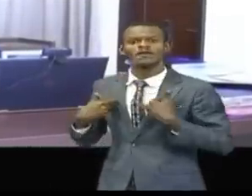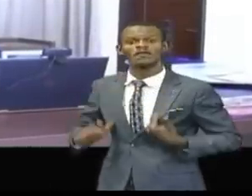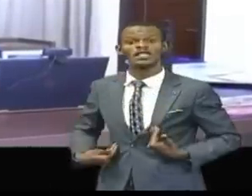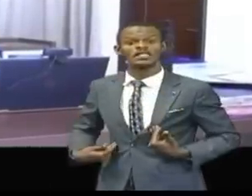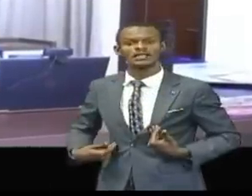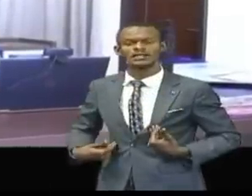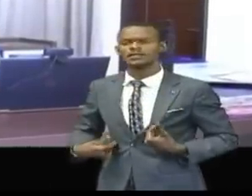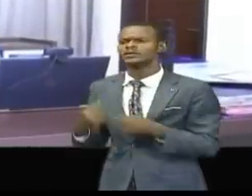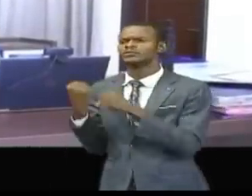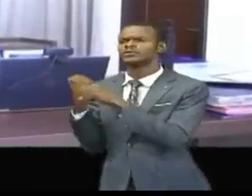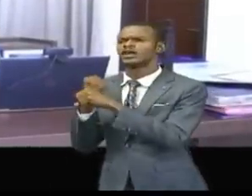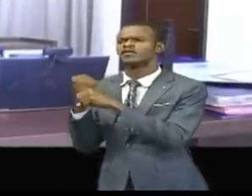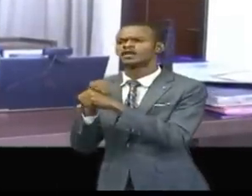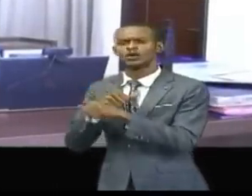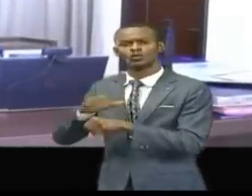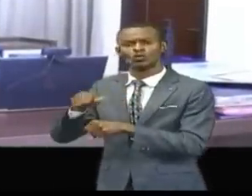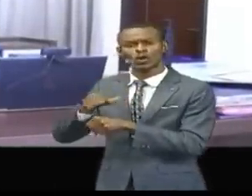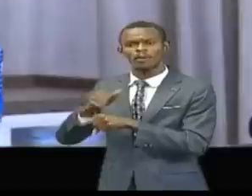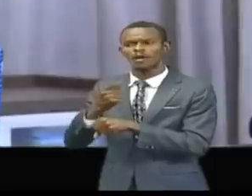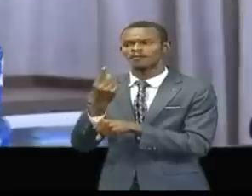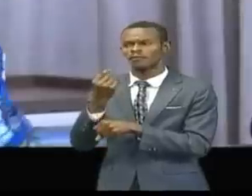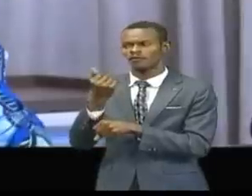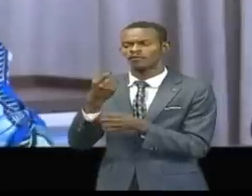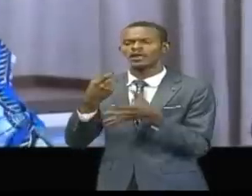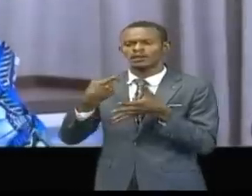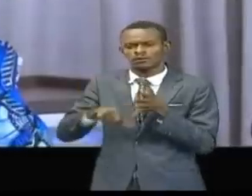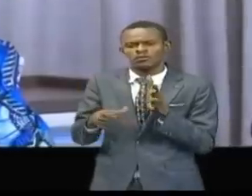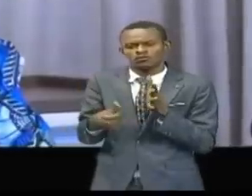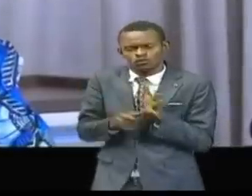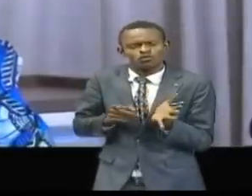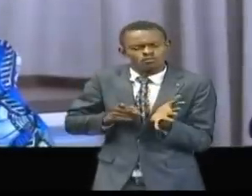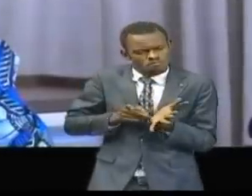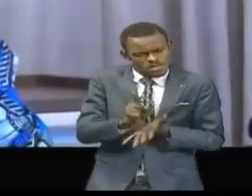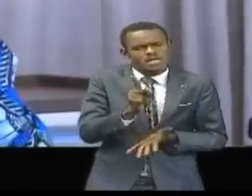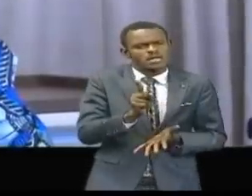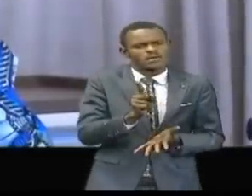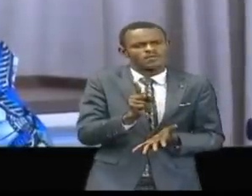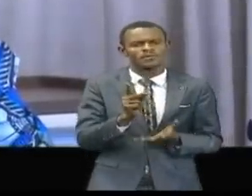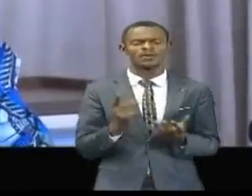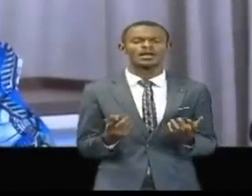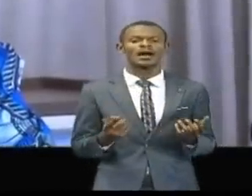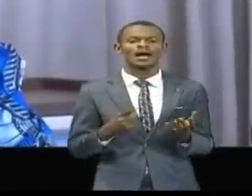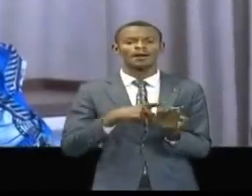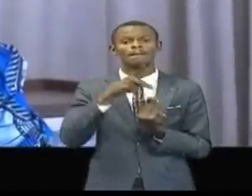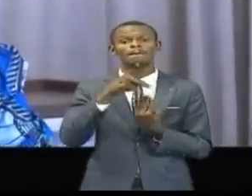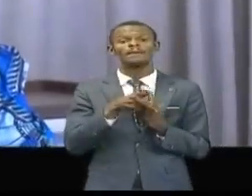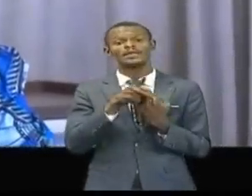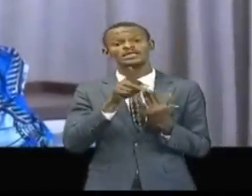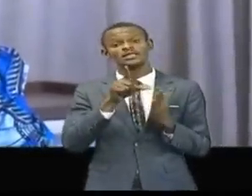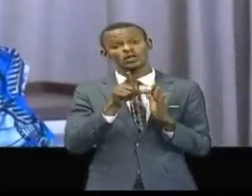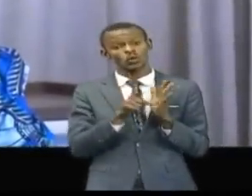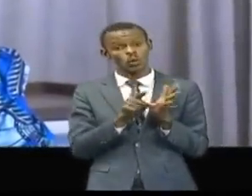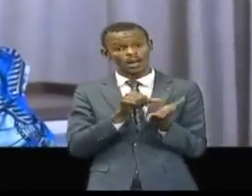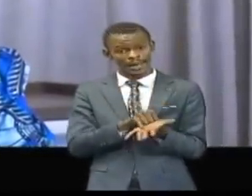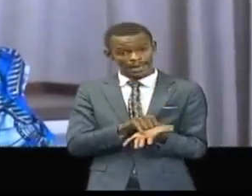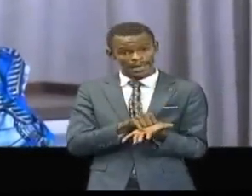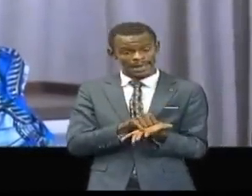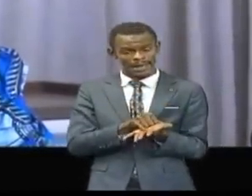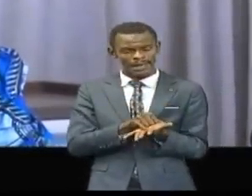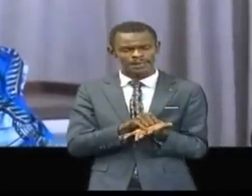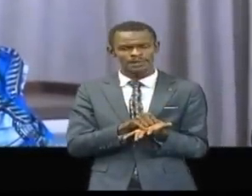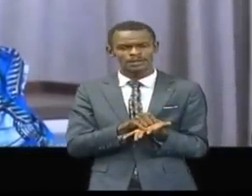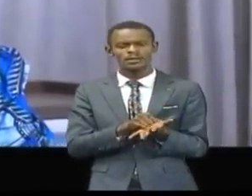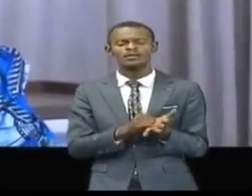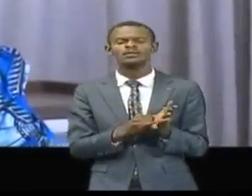personnes physiques. En outre, le dit projet de loi institue en matière de réévaluation de